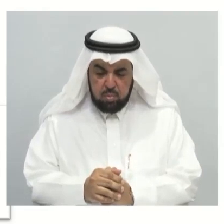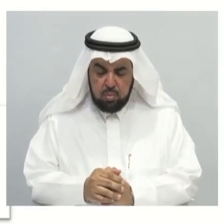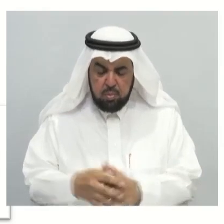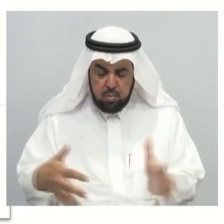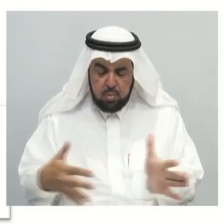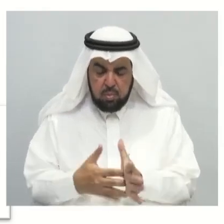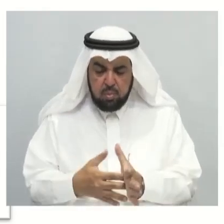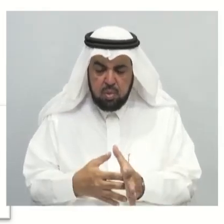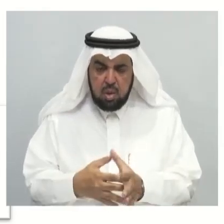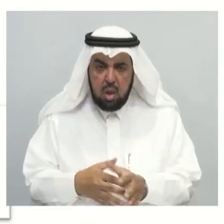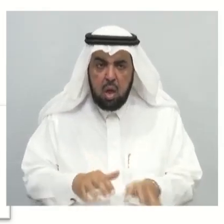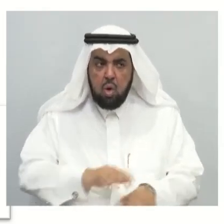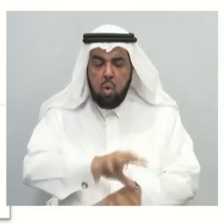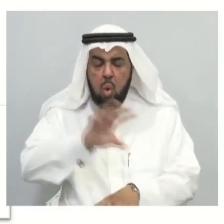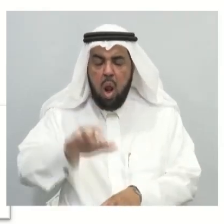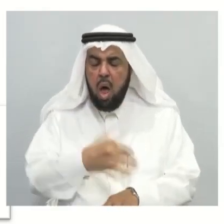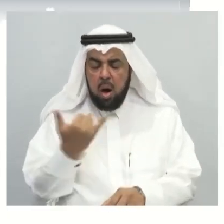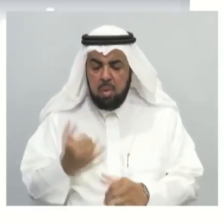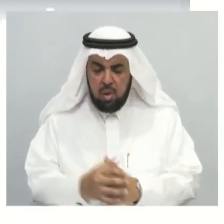جامعه الدول